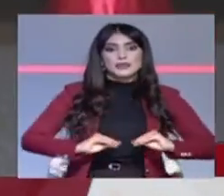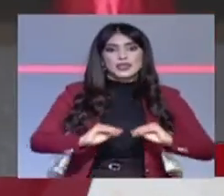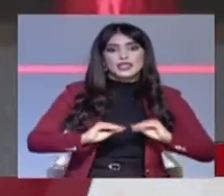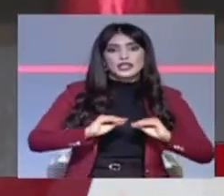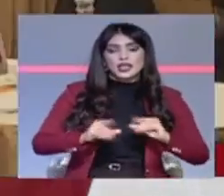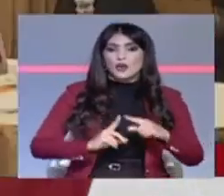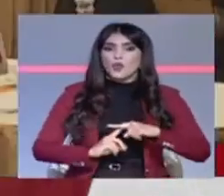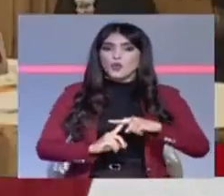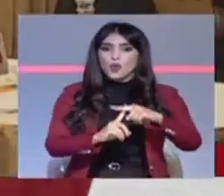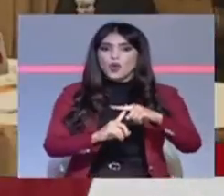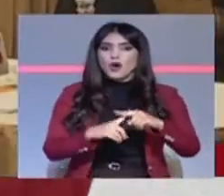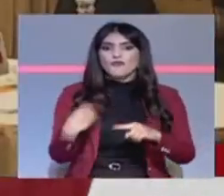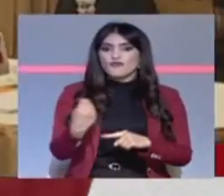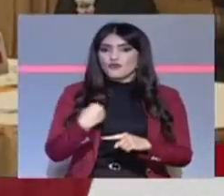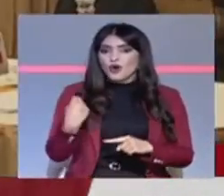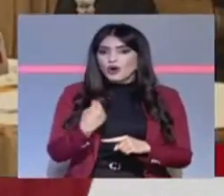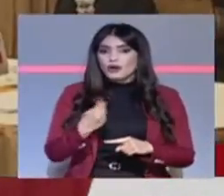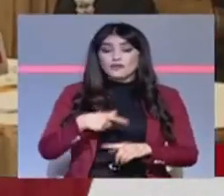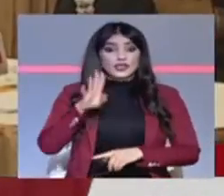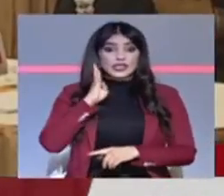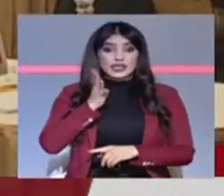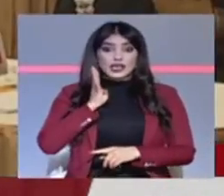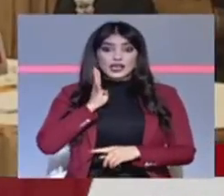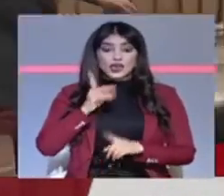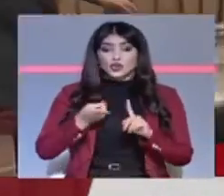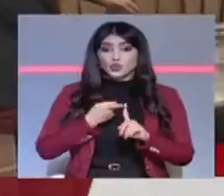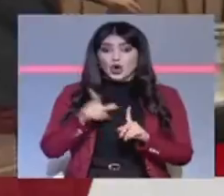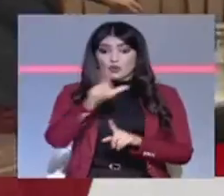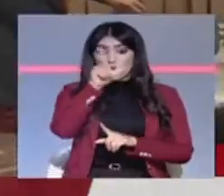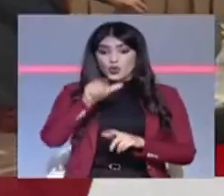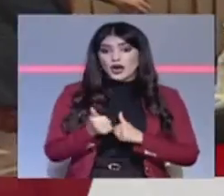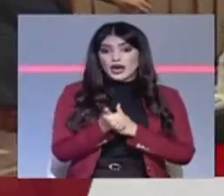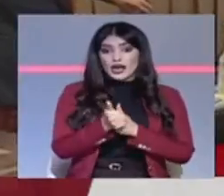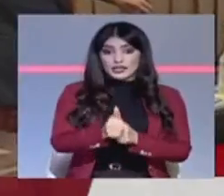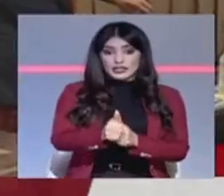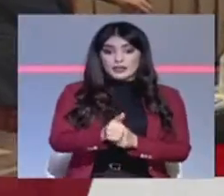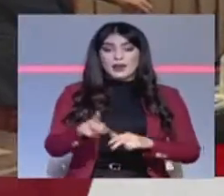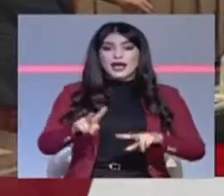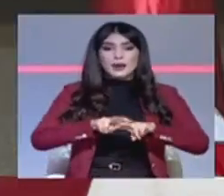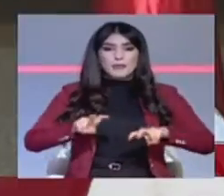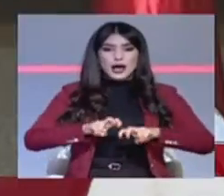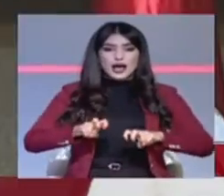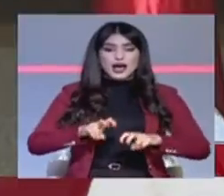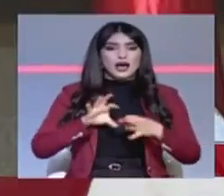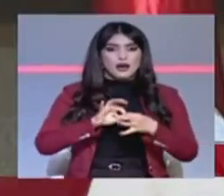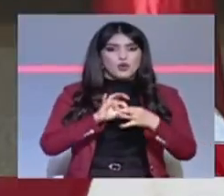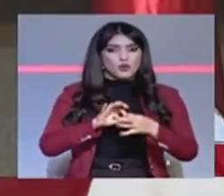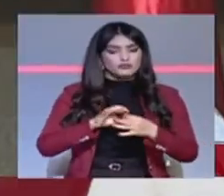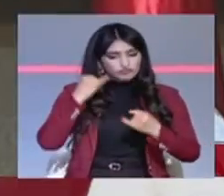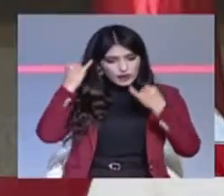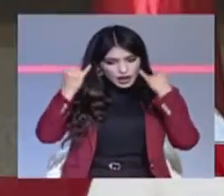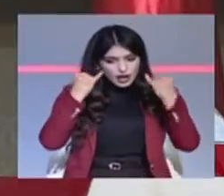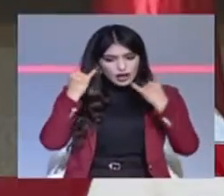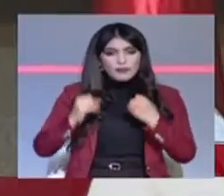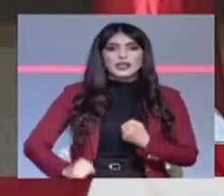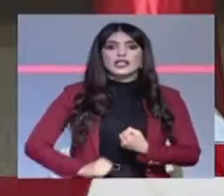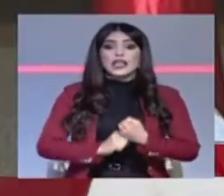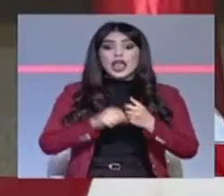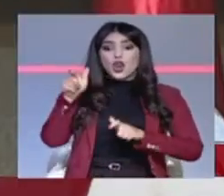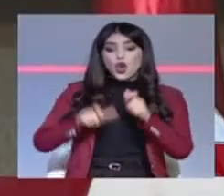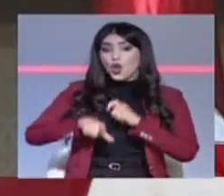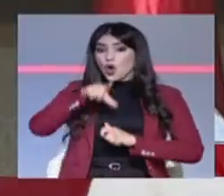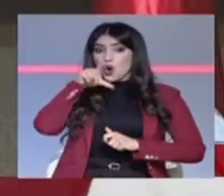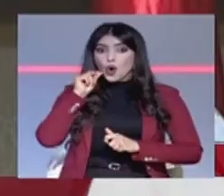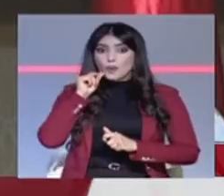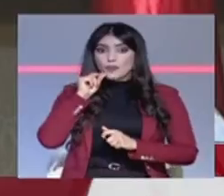الايجابيه وذلك خلال ندوه وطنيه تنفيها عرض نتائج الدراسه المتعلقه بمعارف وقدرات وتعامل الاولياء مع